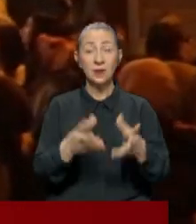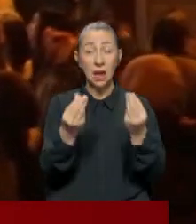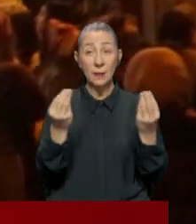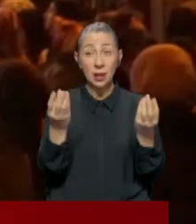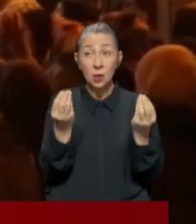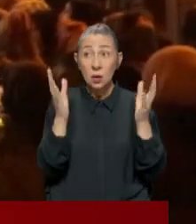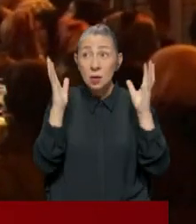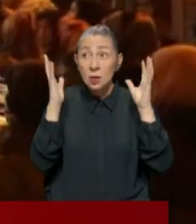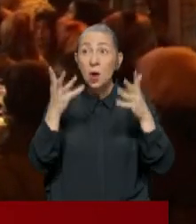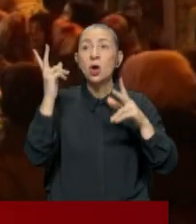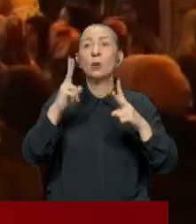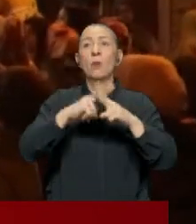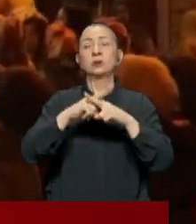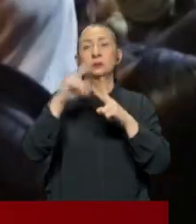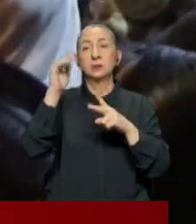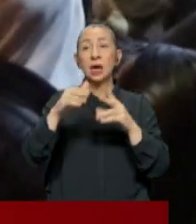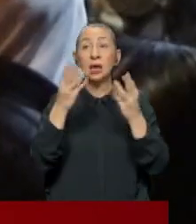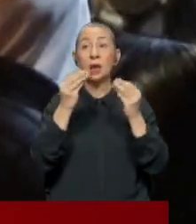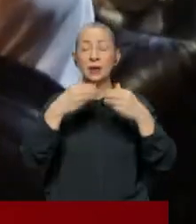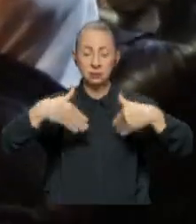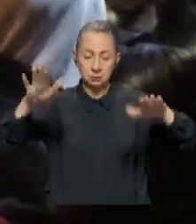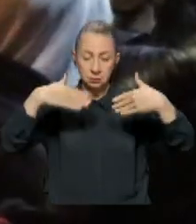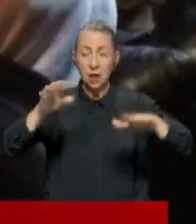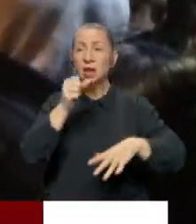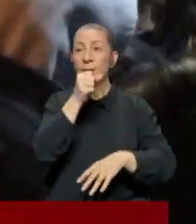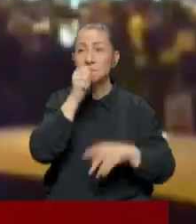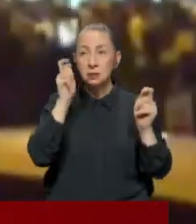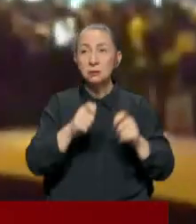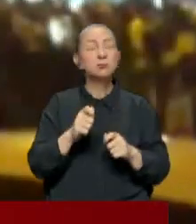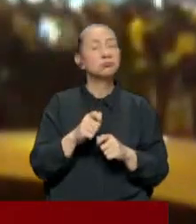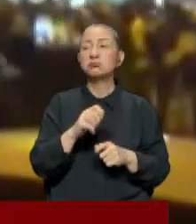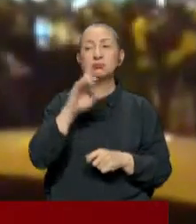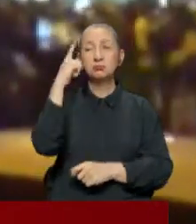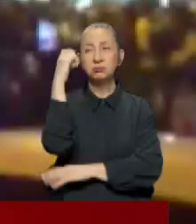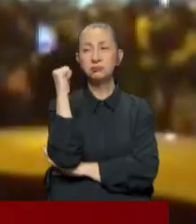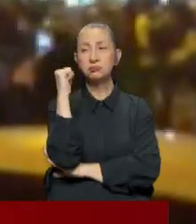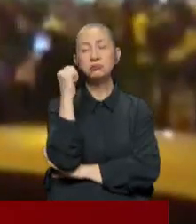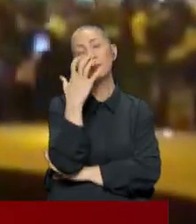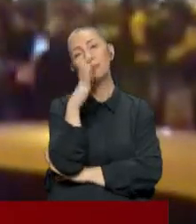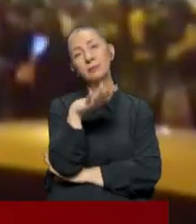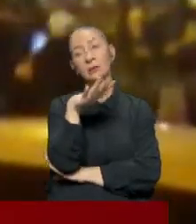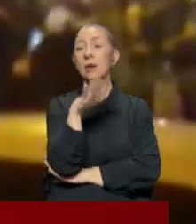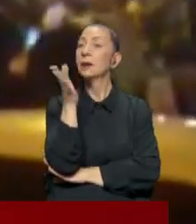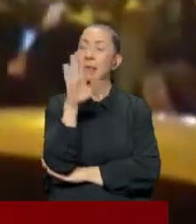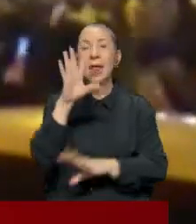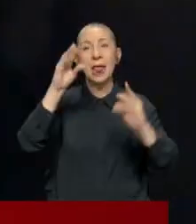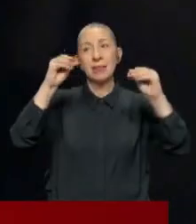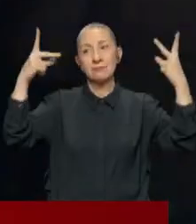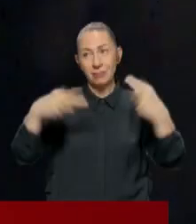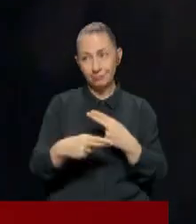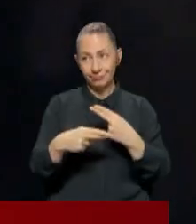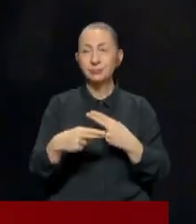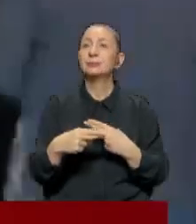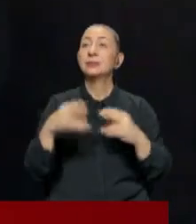Kalabalık giderek artınca önce polis geldi. Kalabalığa dağılın anonsu yaptı. Ancak kimse mağazadan ayrılmadı. Bu kez elektrikler